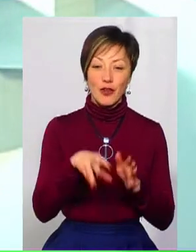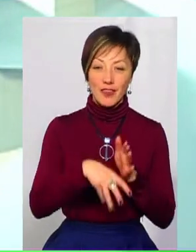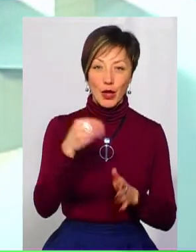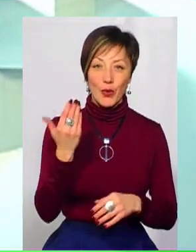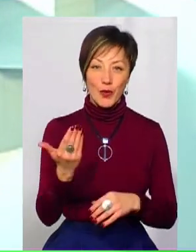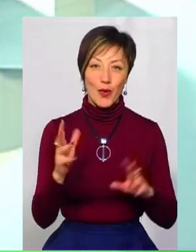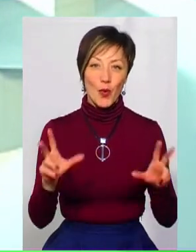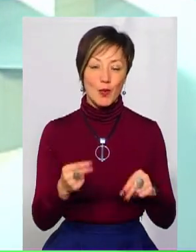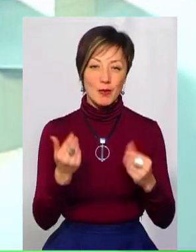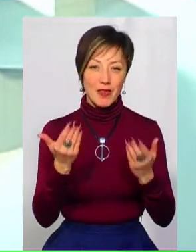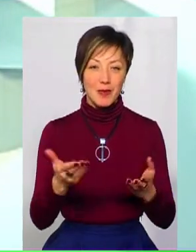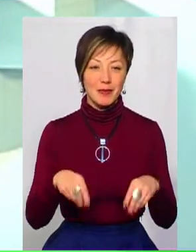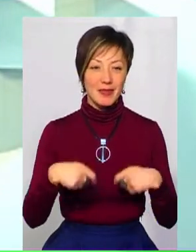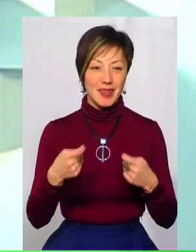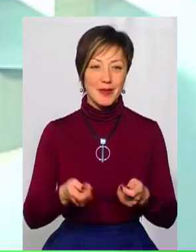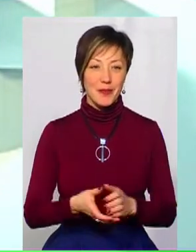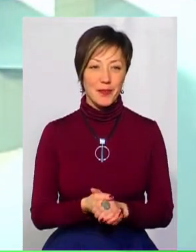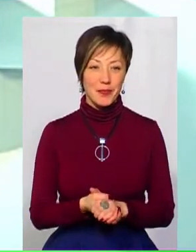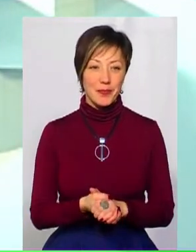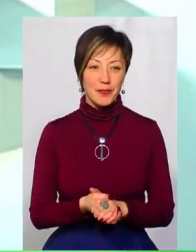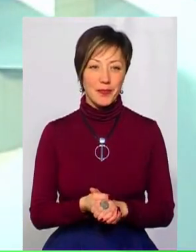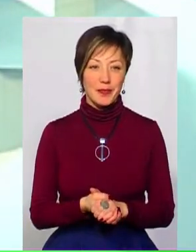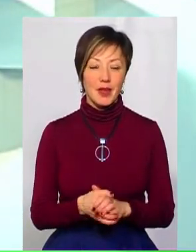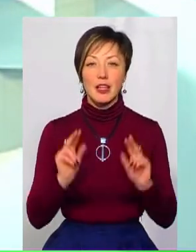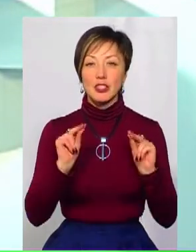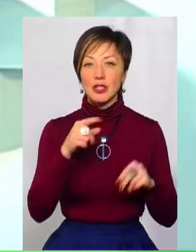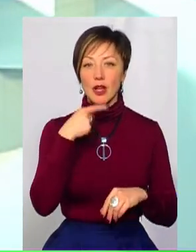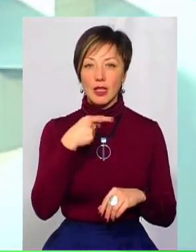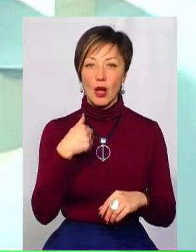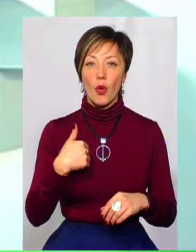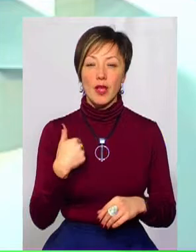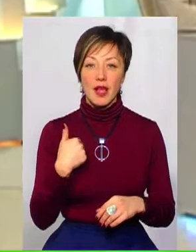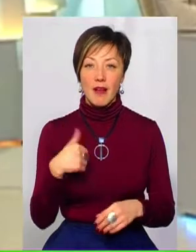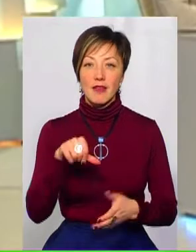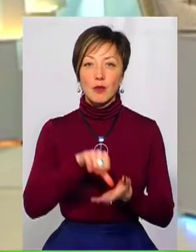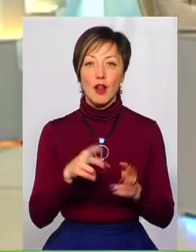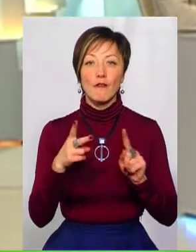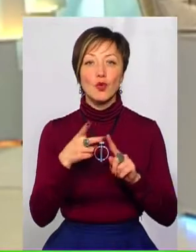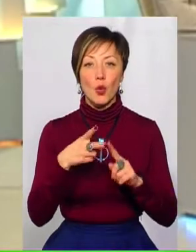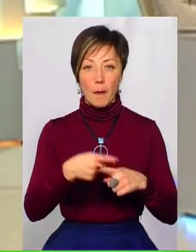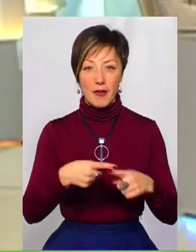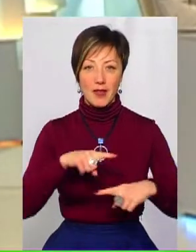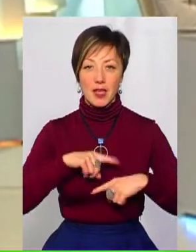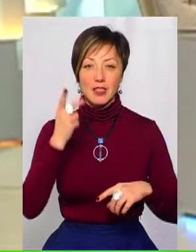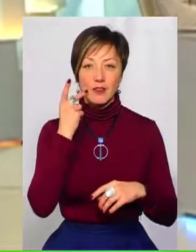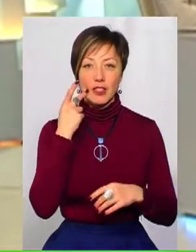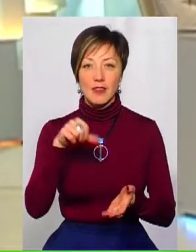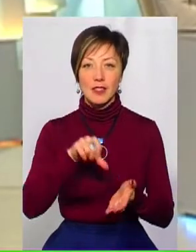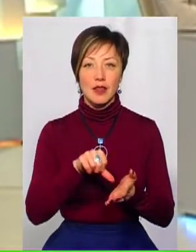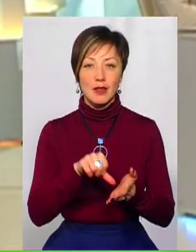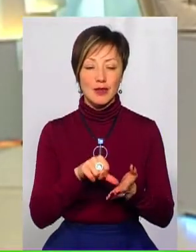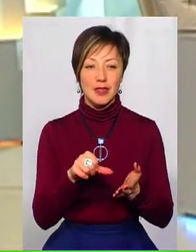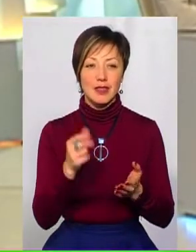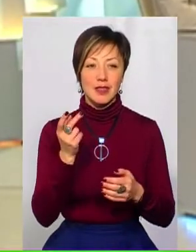вам приносить успіх? Чесно кажучи, я хотіла виступати у 2-му півфіналі. Чому так? Я завжди люблю виступати